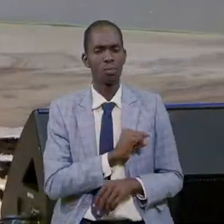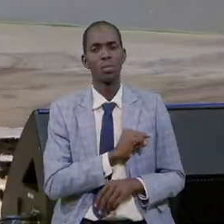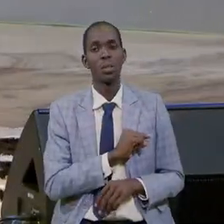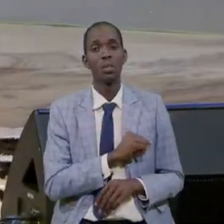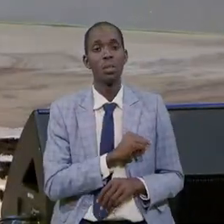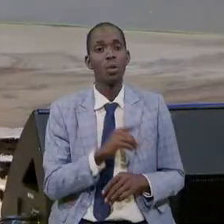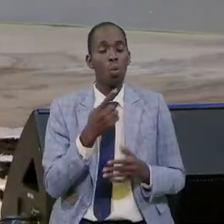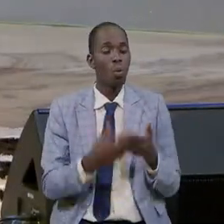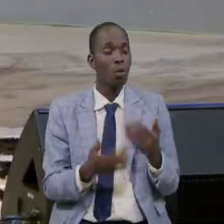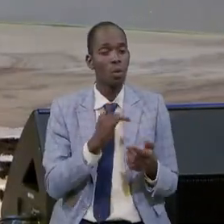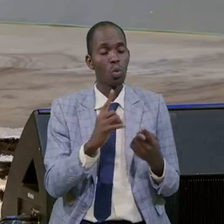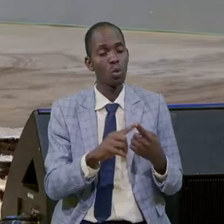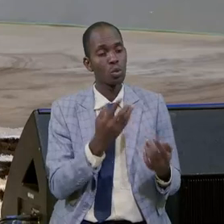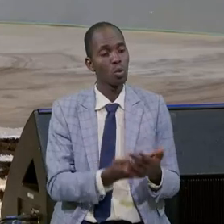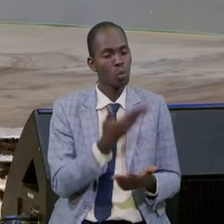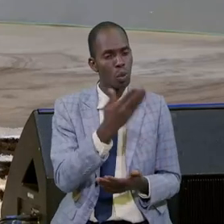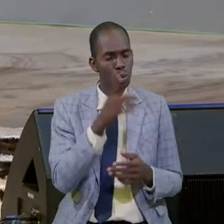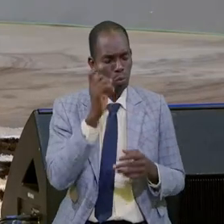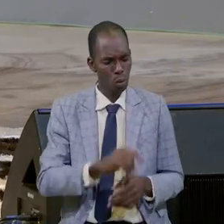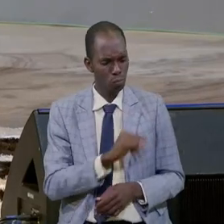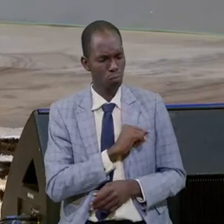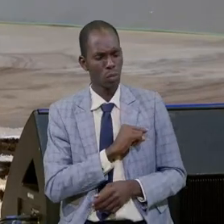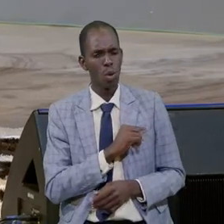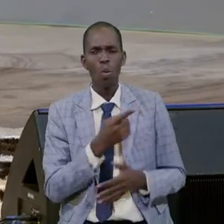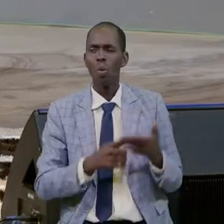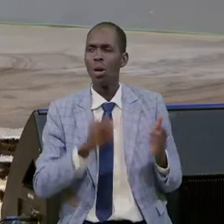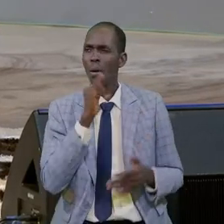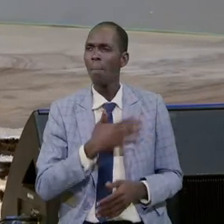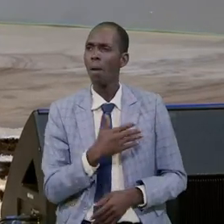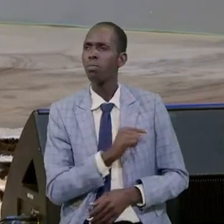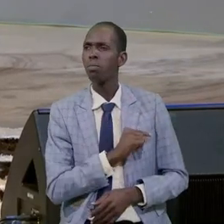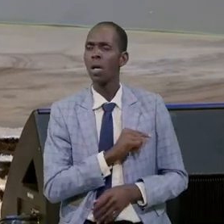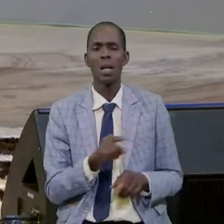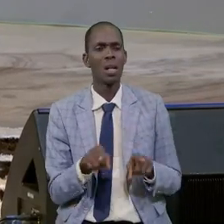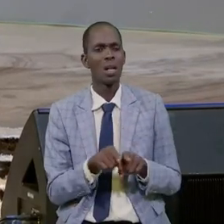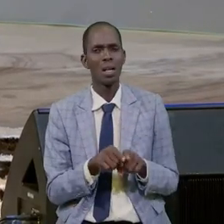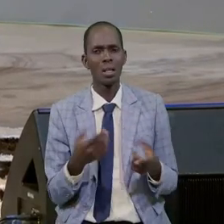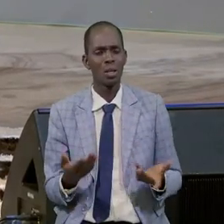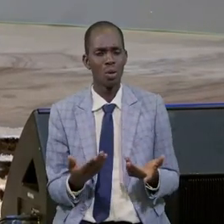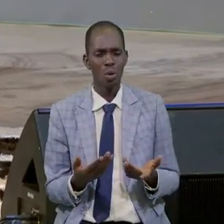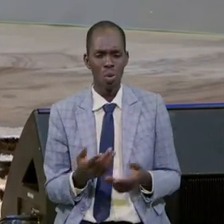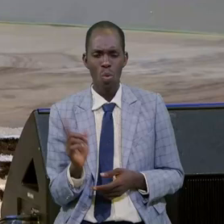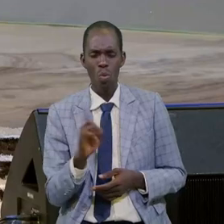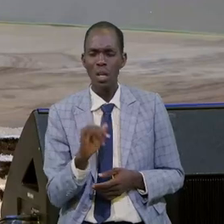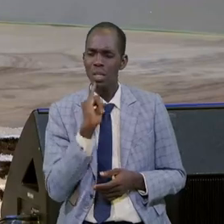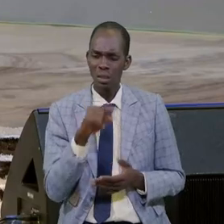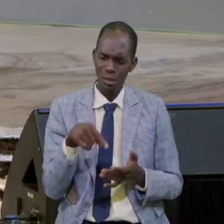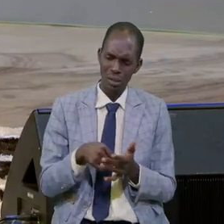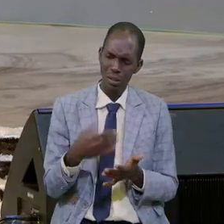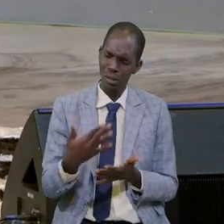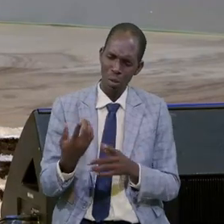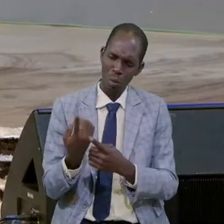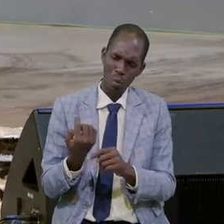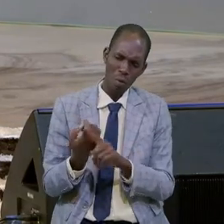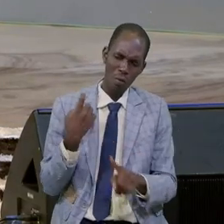allé posséder. Alors, il regarde sa conscience. Quelle est ma conscience? D'où vient ceci?